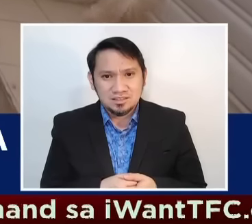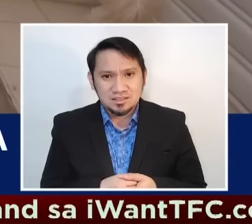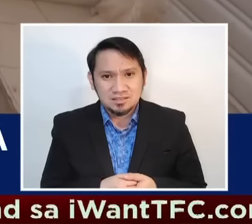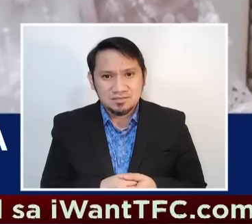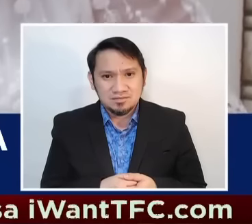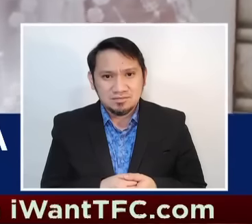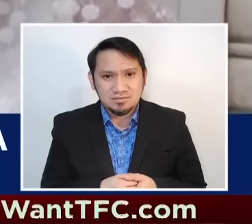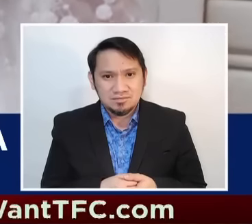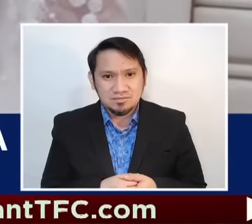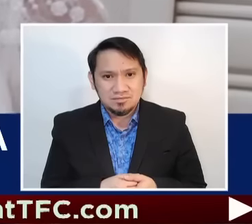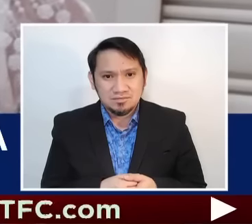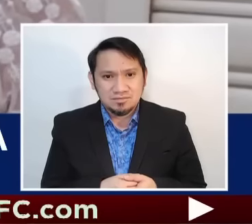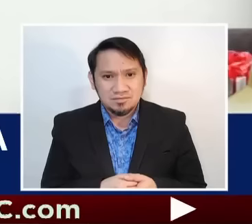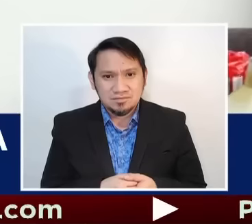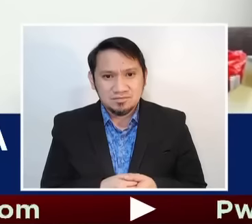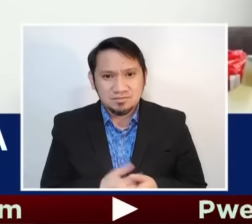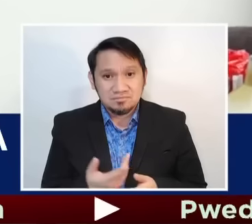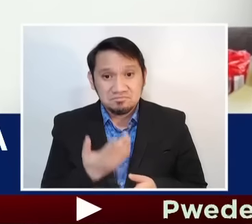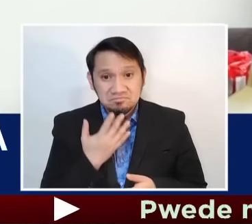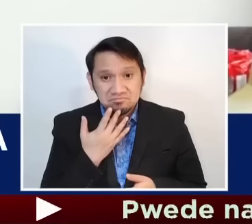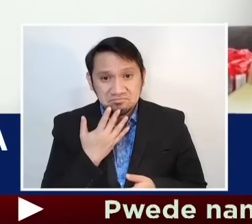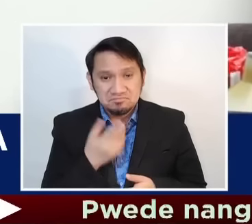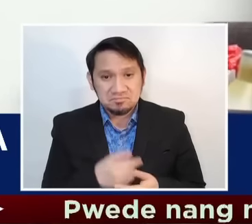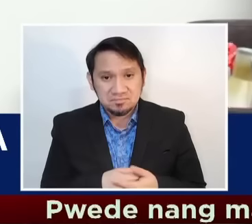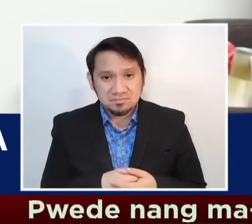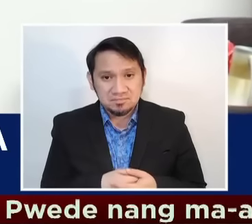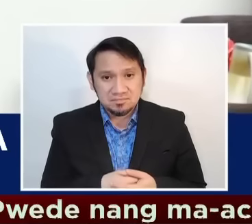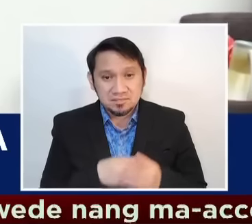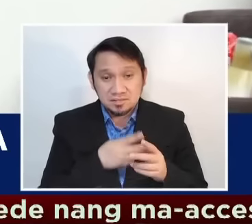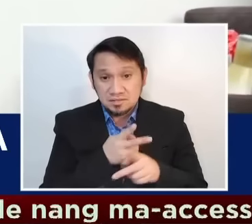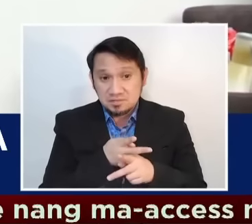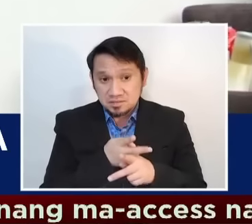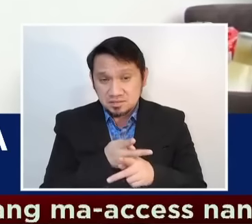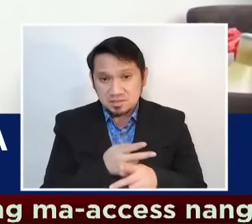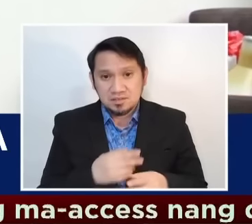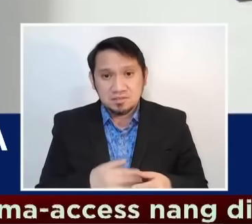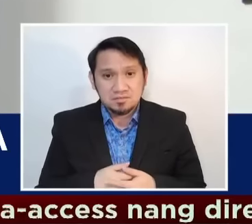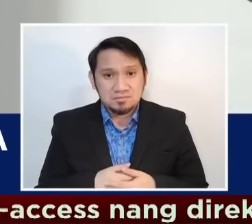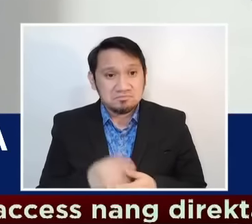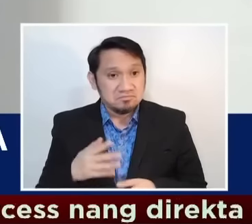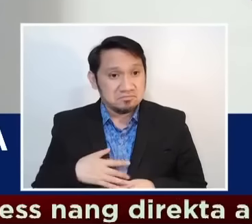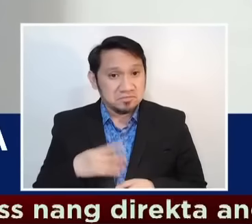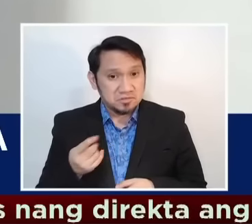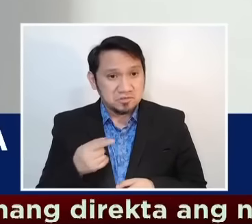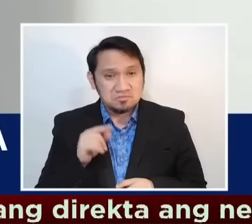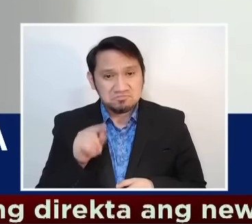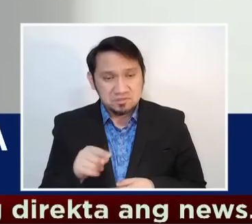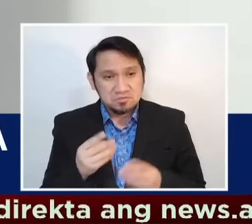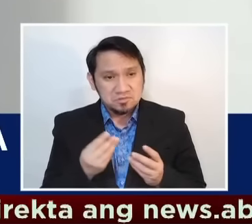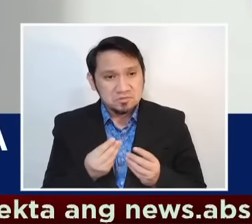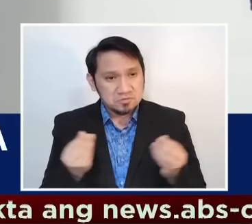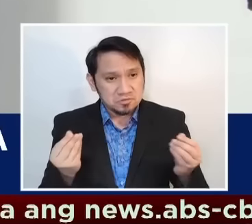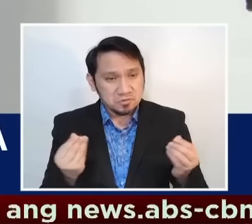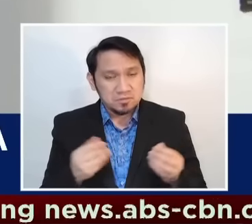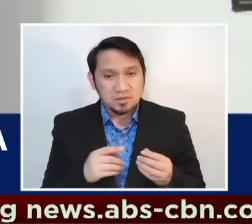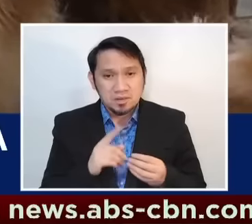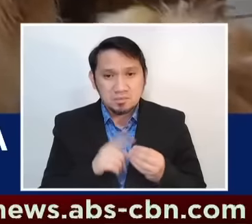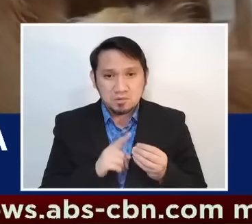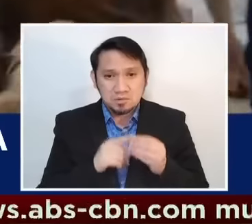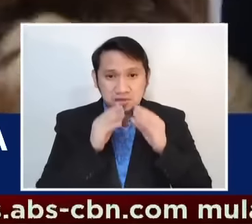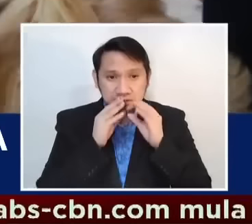No salt. Tama. Pero may lasa. Pag-aalaga ng aso ang naging daan para malampasan naman ni Aletea ang